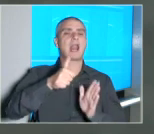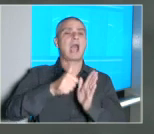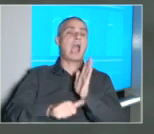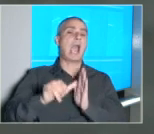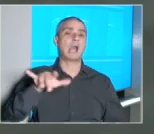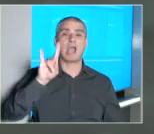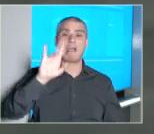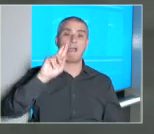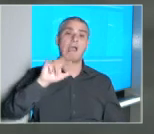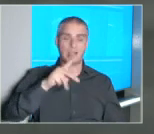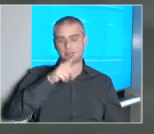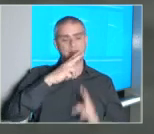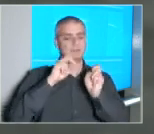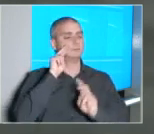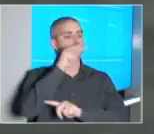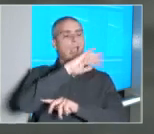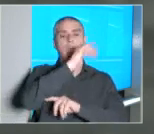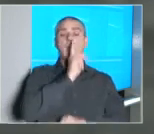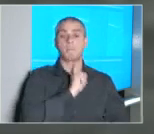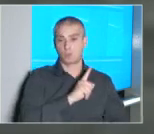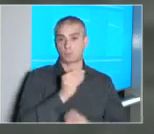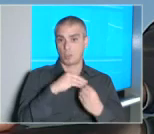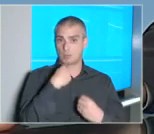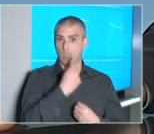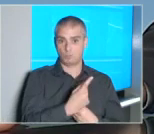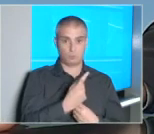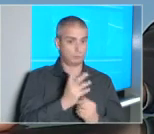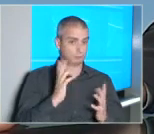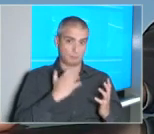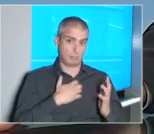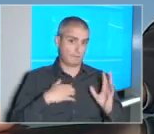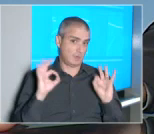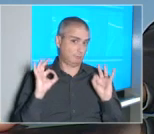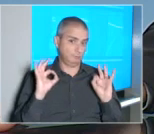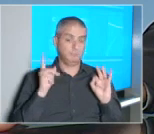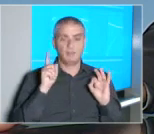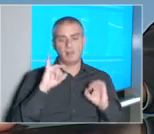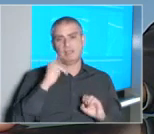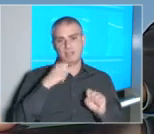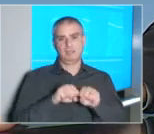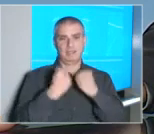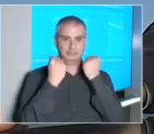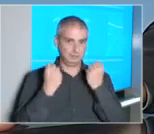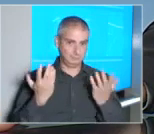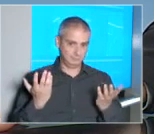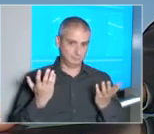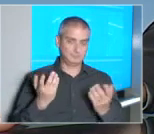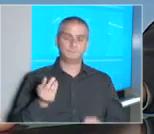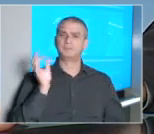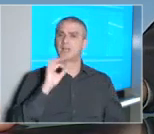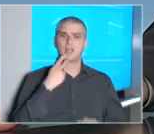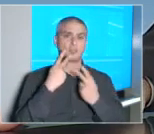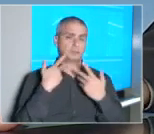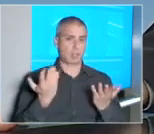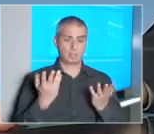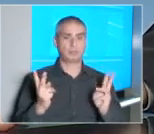הוגים זאת, עיירה הצופה אל רמת הגולן. עוד דווח שלא היו נפגעים, אבל כן נגרם נזק. עדיין עלו